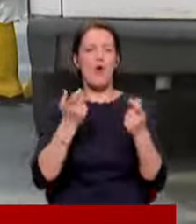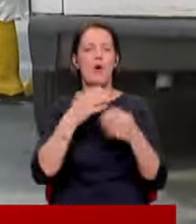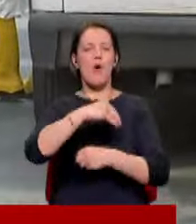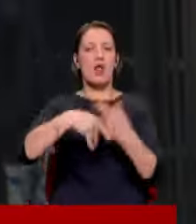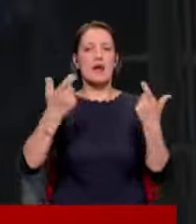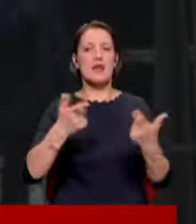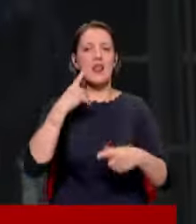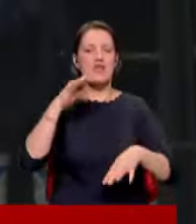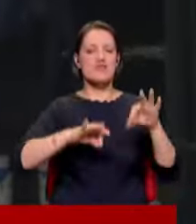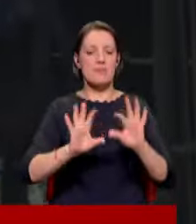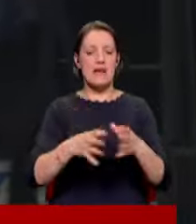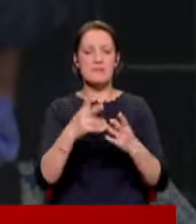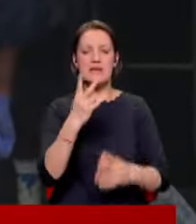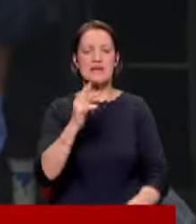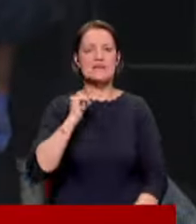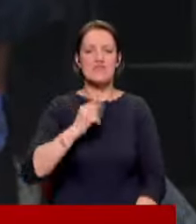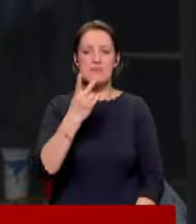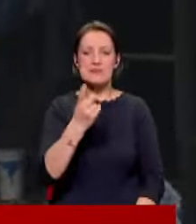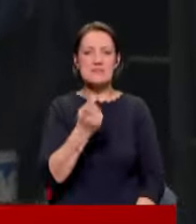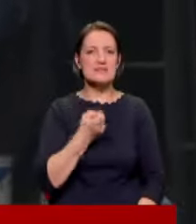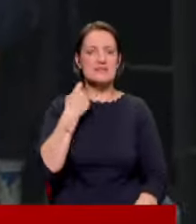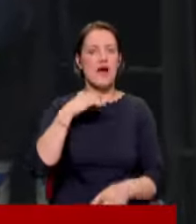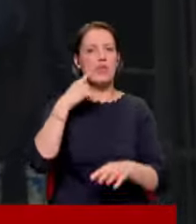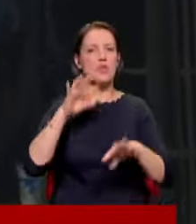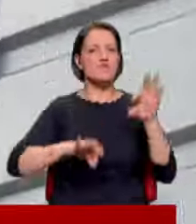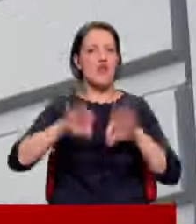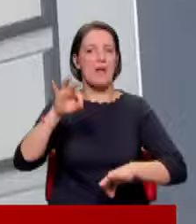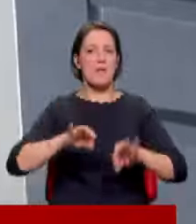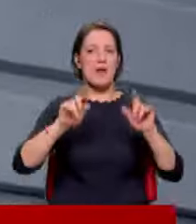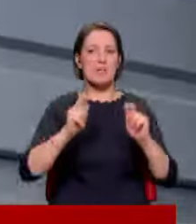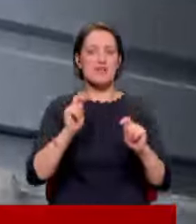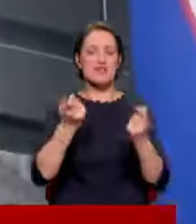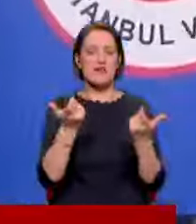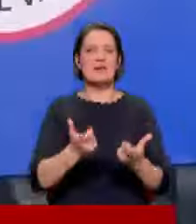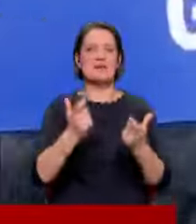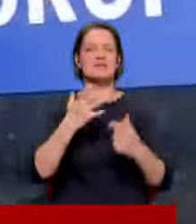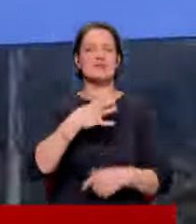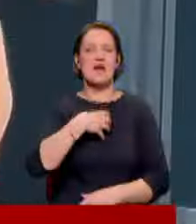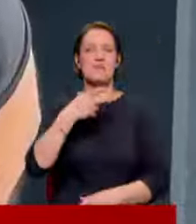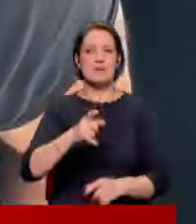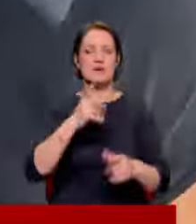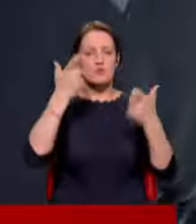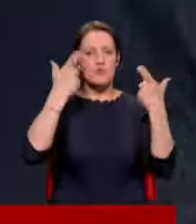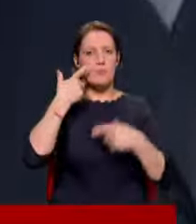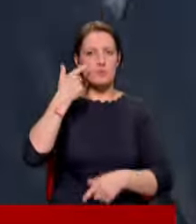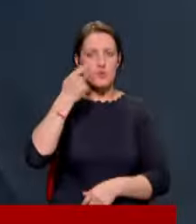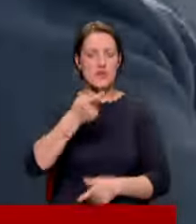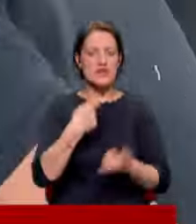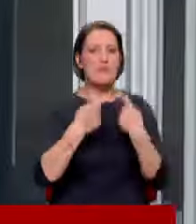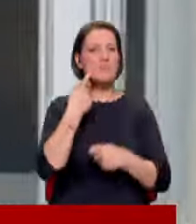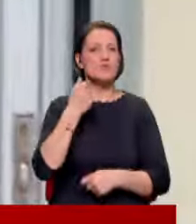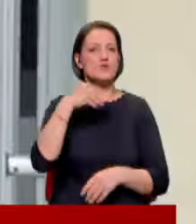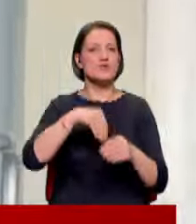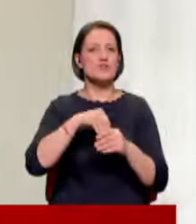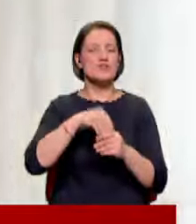inceleme ekipleri ve 2 savcı yaklaşık 1 saatlik incelemede bulundu olay yerinde. İş yeri sahipleri, sorumlu müdürün ve işletme müdürünün de aralarında